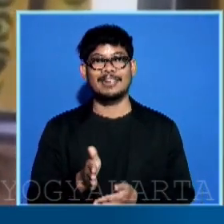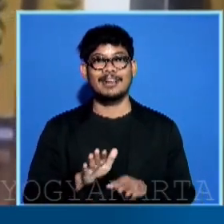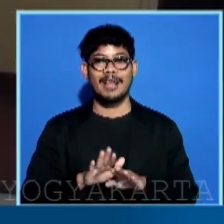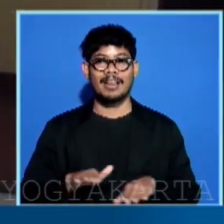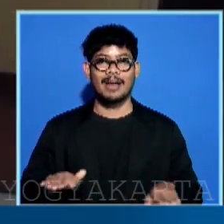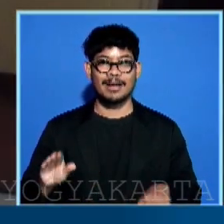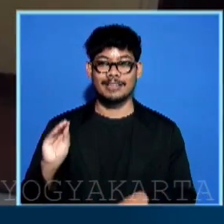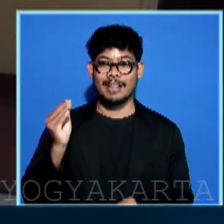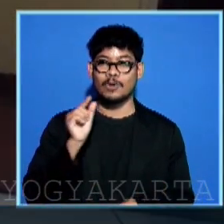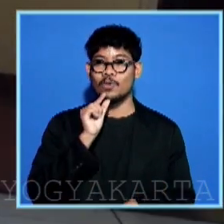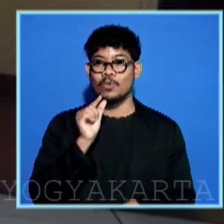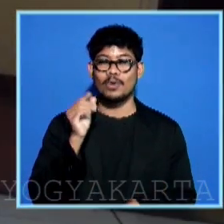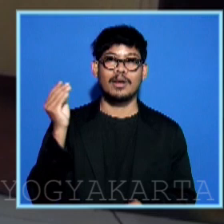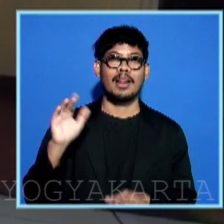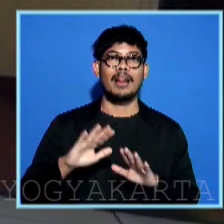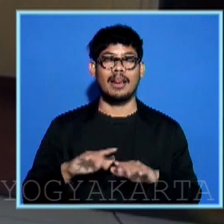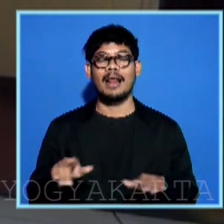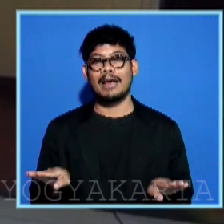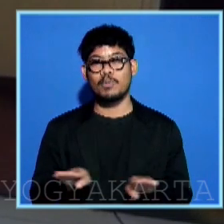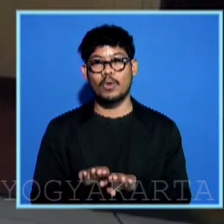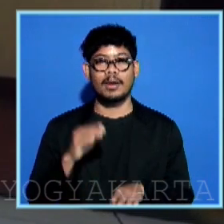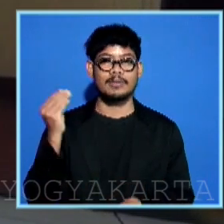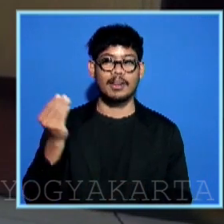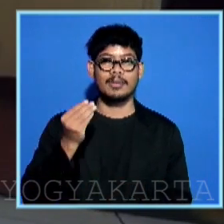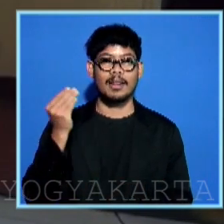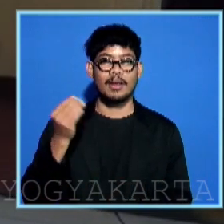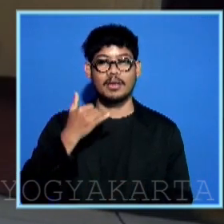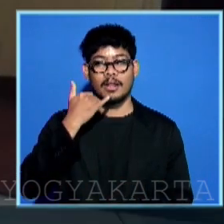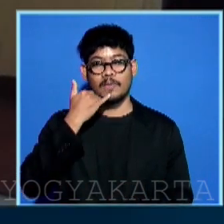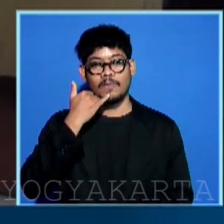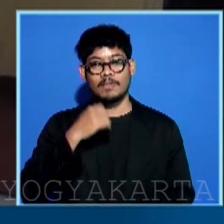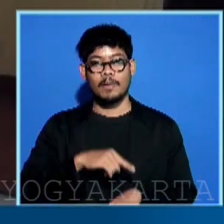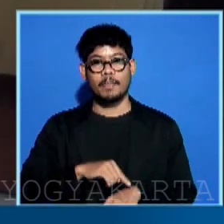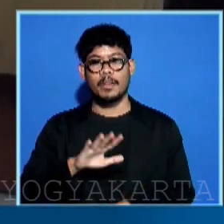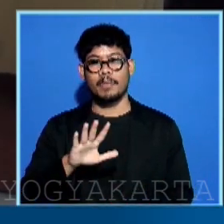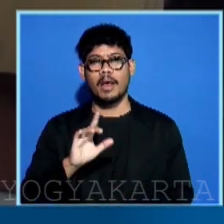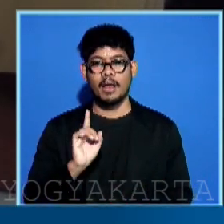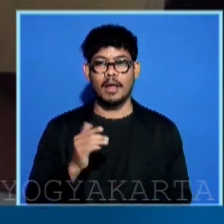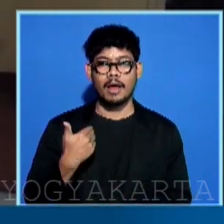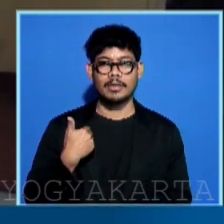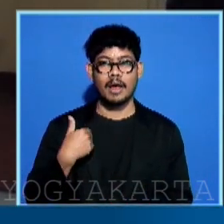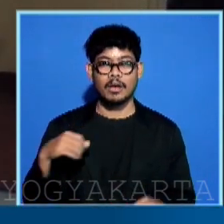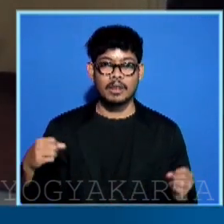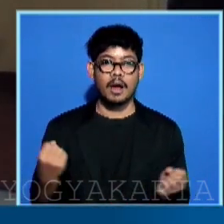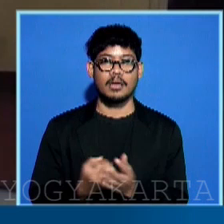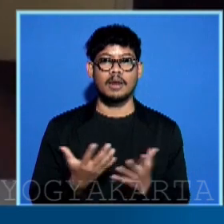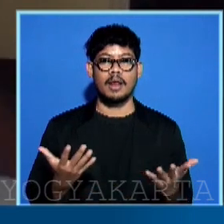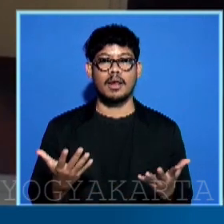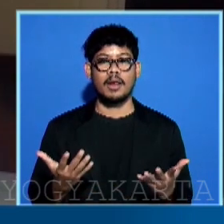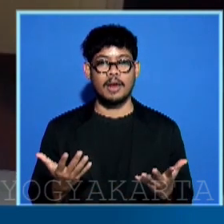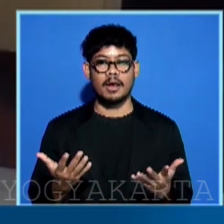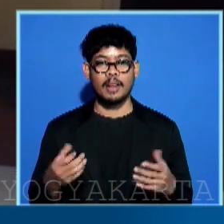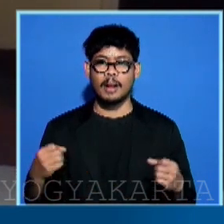liburan. Dengar-dengar jam 5 itu ada kabar bahwa ada kecelakaan di Cipali.